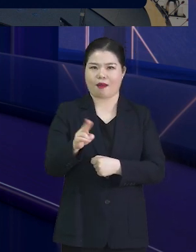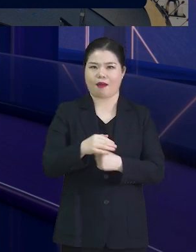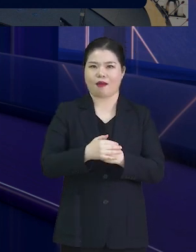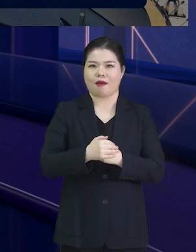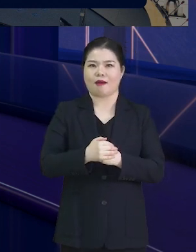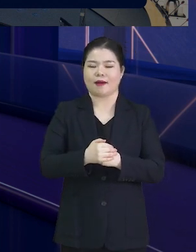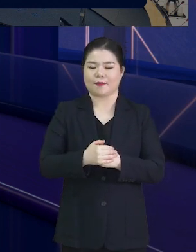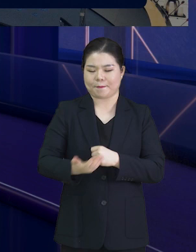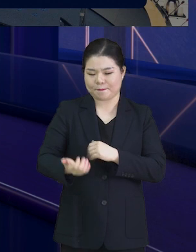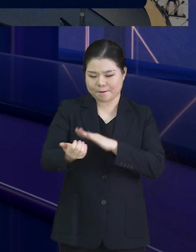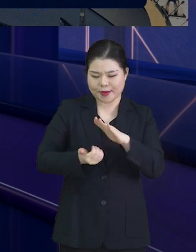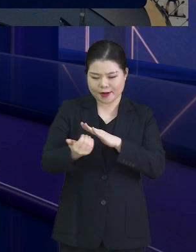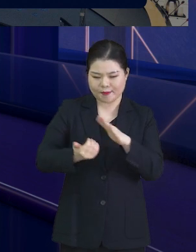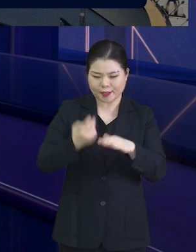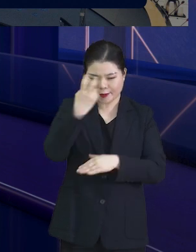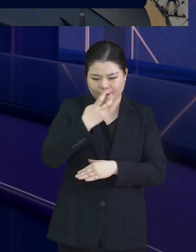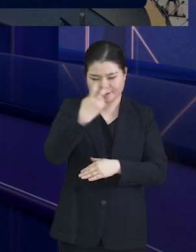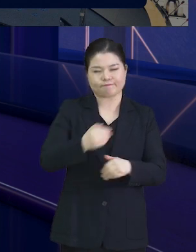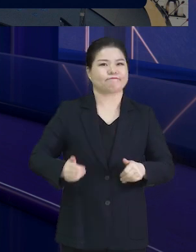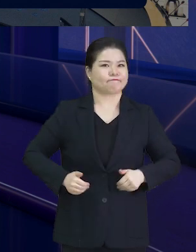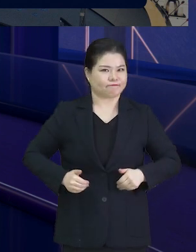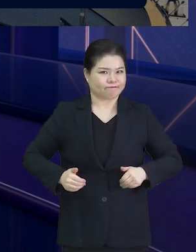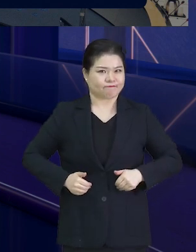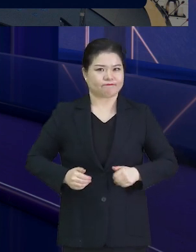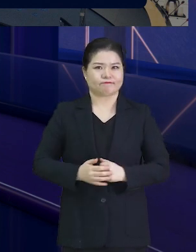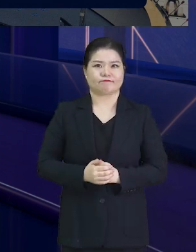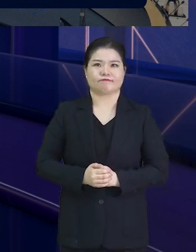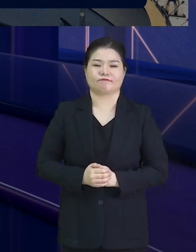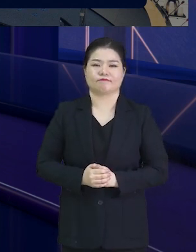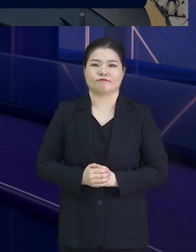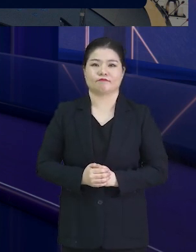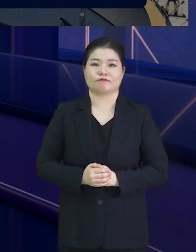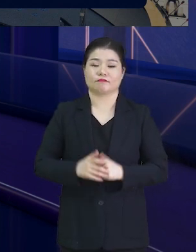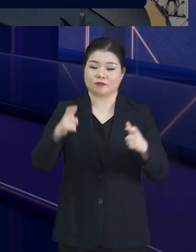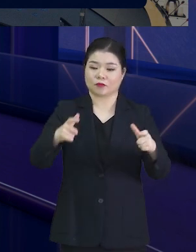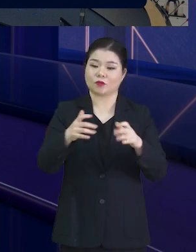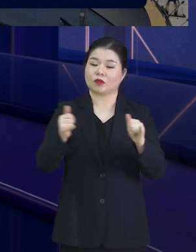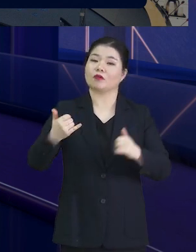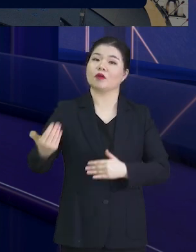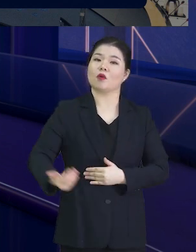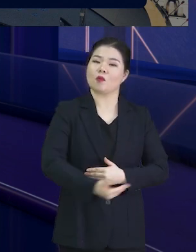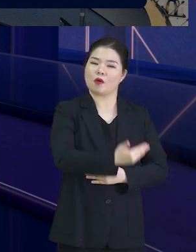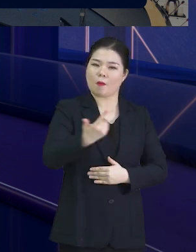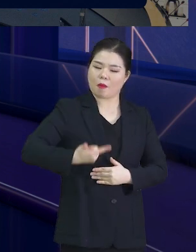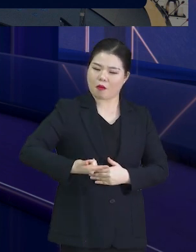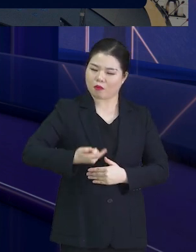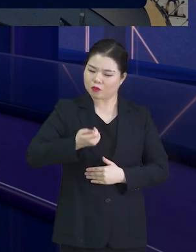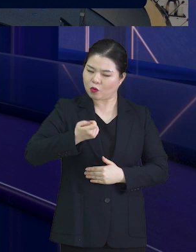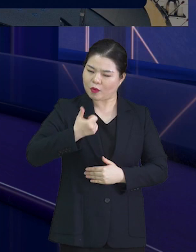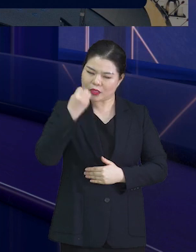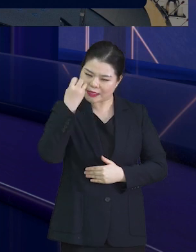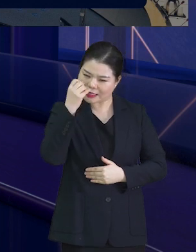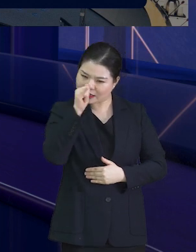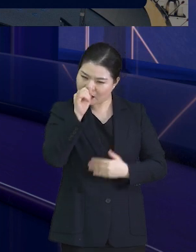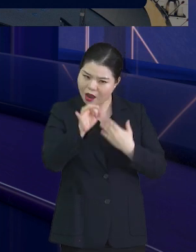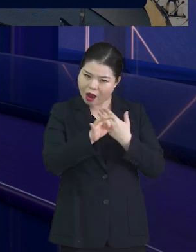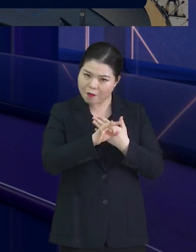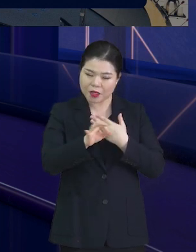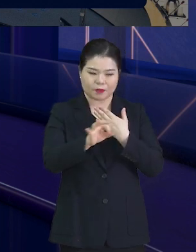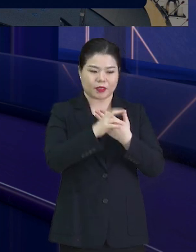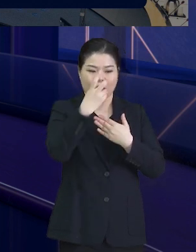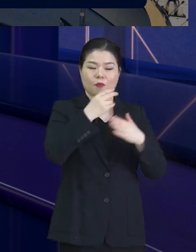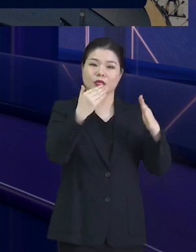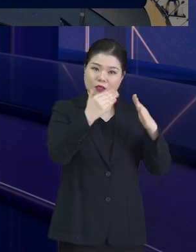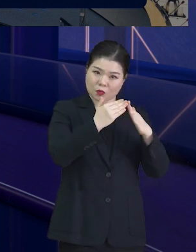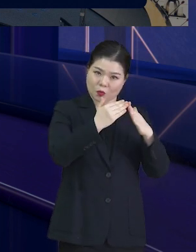원칙에 따른 선제적인 검체 검사가 중요합니다. 국민 여러분께서는 조금이라도 이상이 있다면 임시